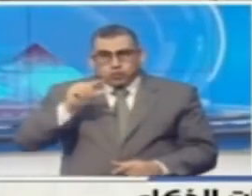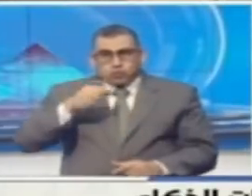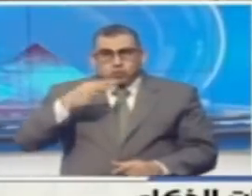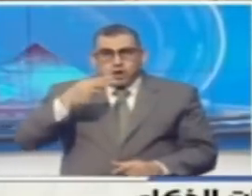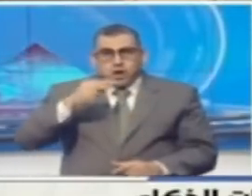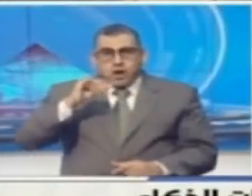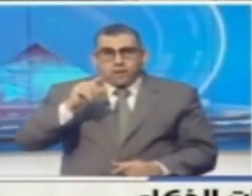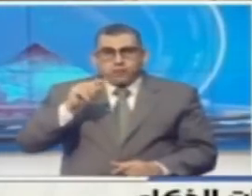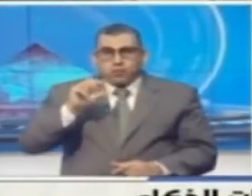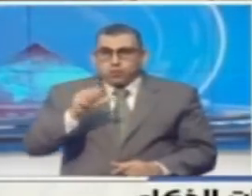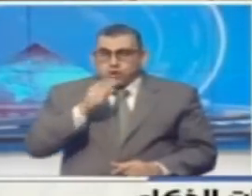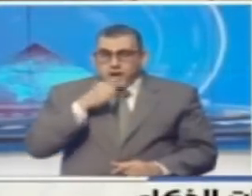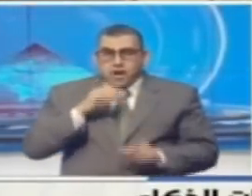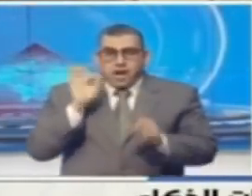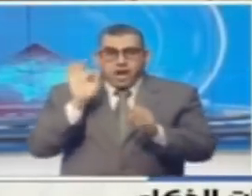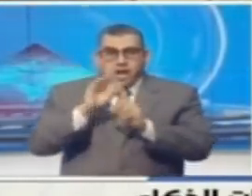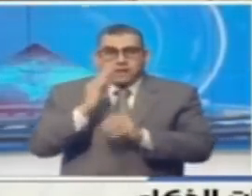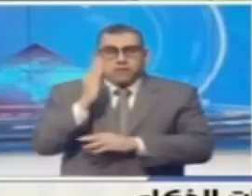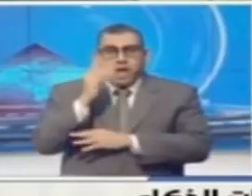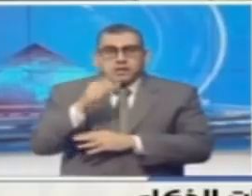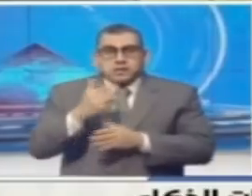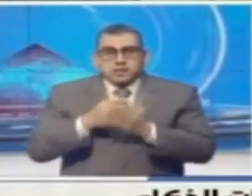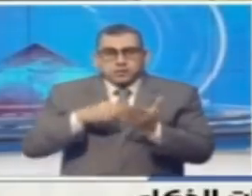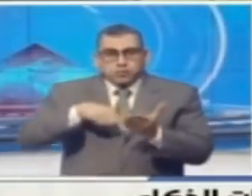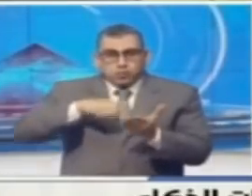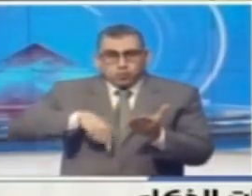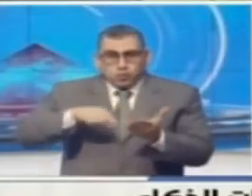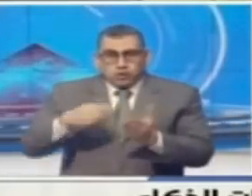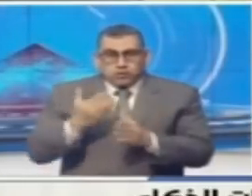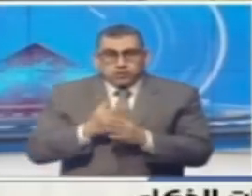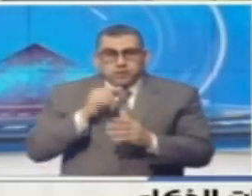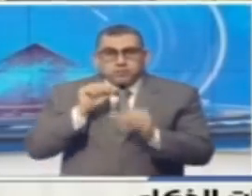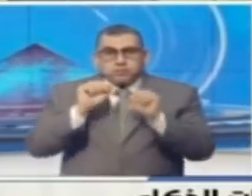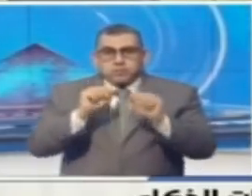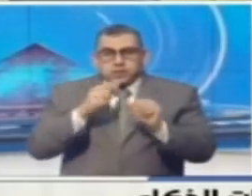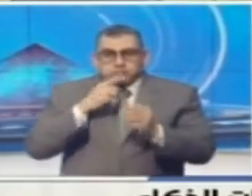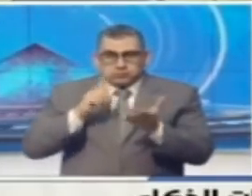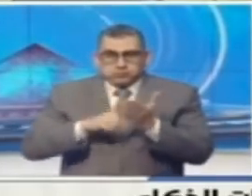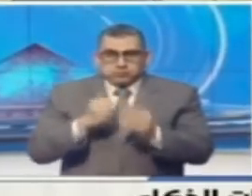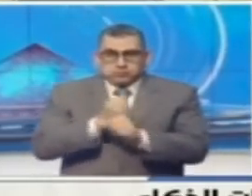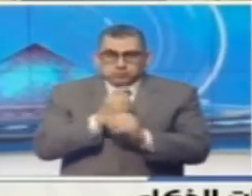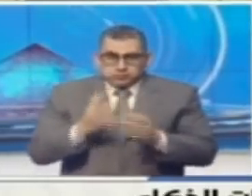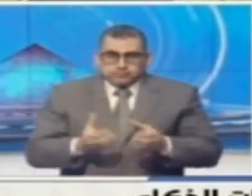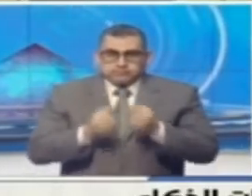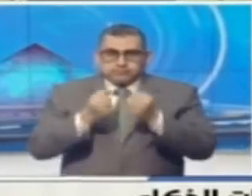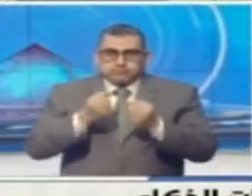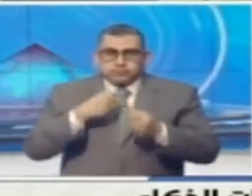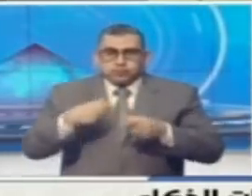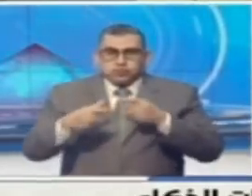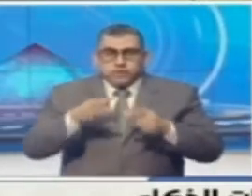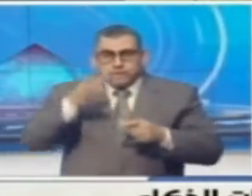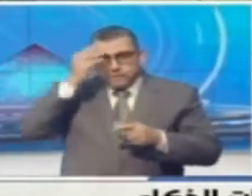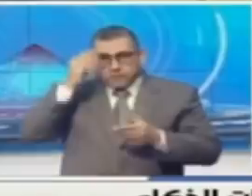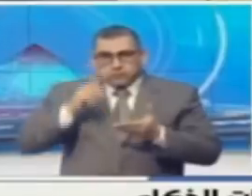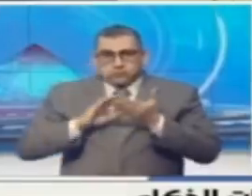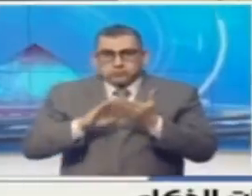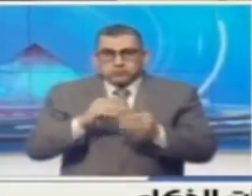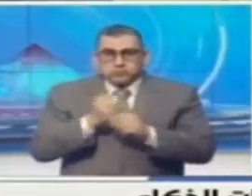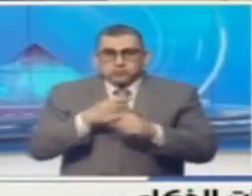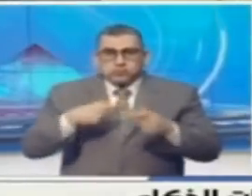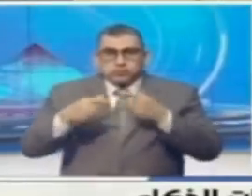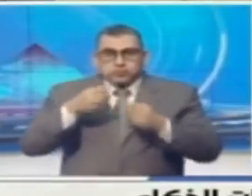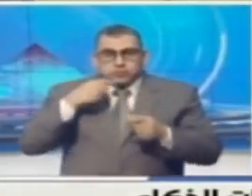عمرو طلعت إن الهدف الرئيسي للبروتوكول يتمثل في تفعيل دور أدوات تكنولوجيا المعلومات وتقنيات